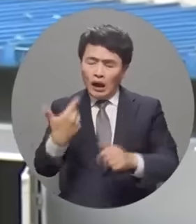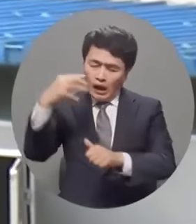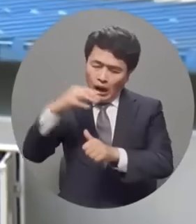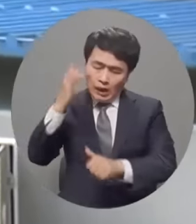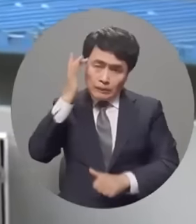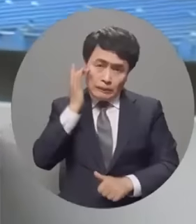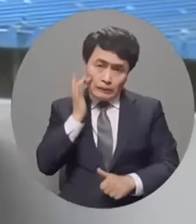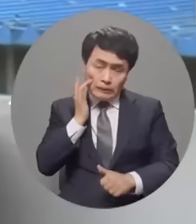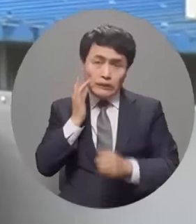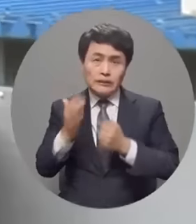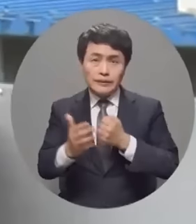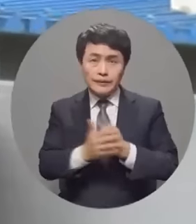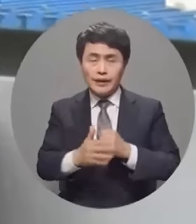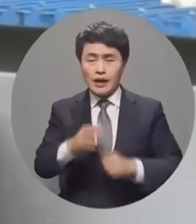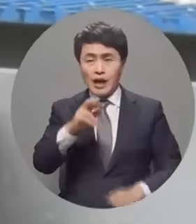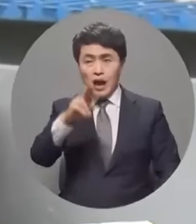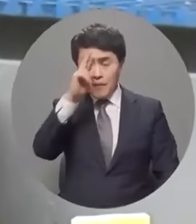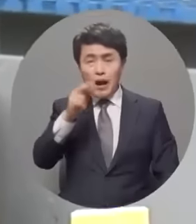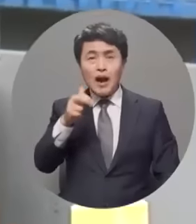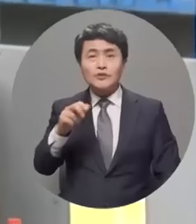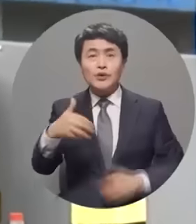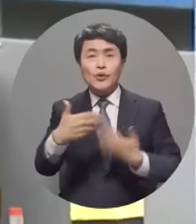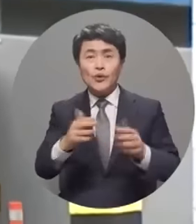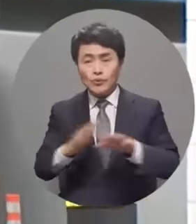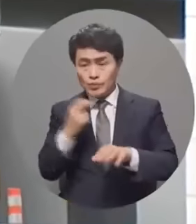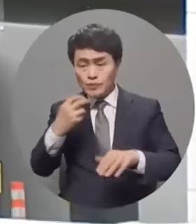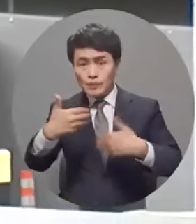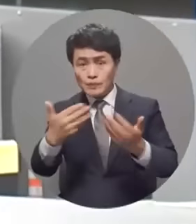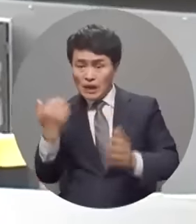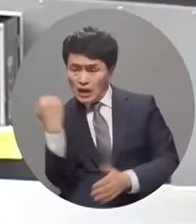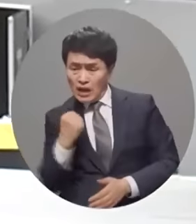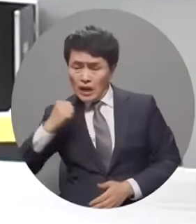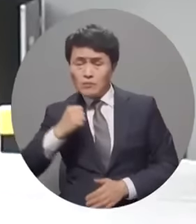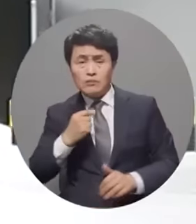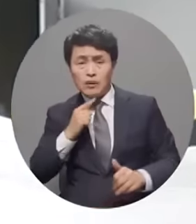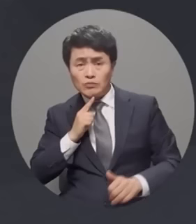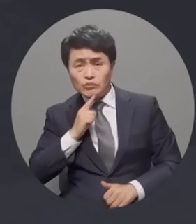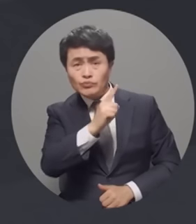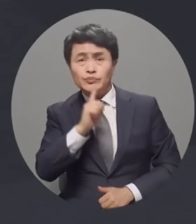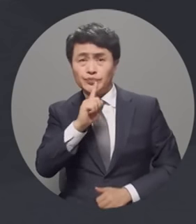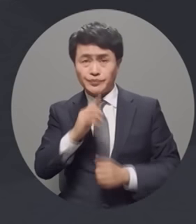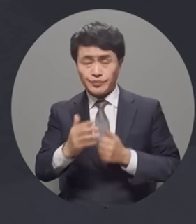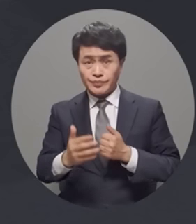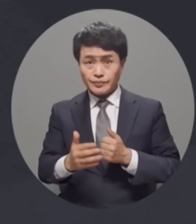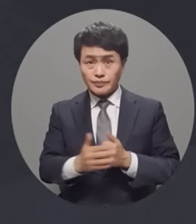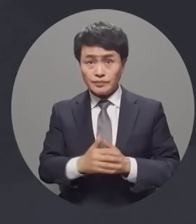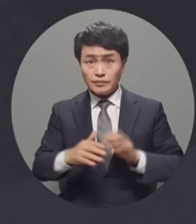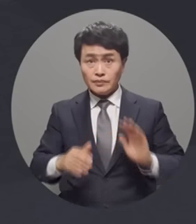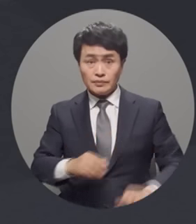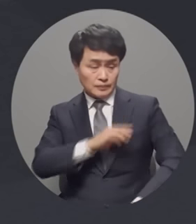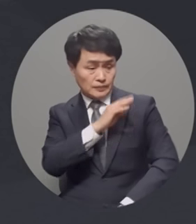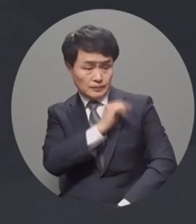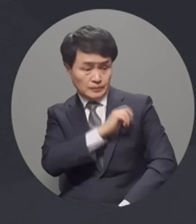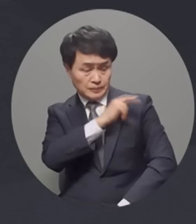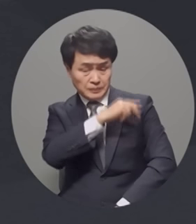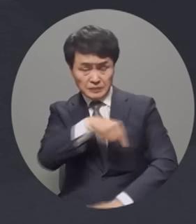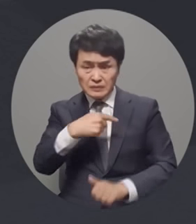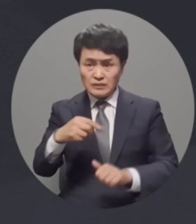이 관계자는 박정훈 전 해병대 수사단장이 항명죄로 입건된 것을 언급하며 헌병이 파리 목숨이라고